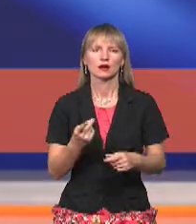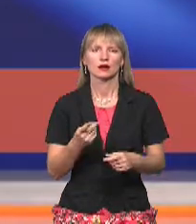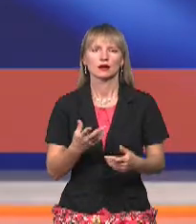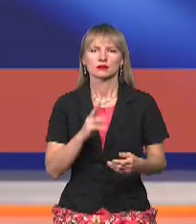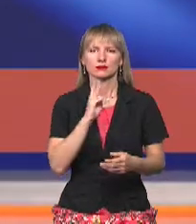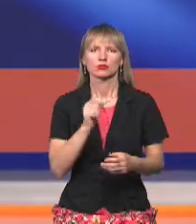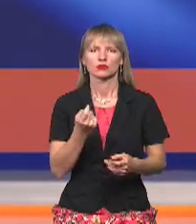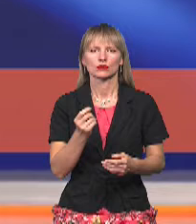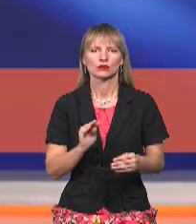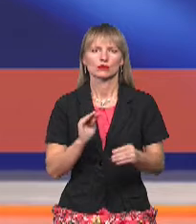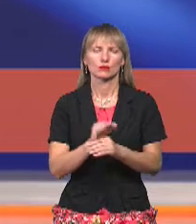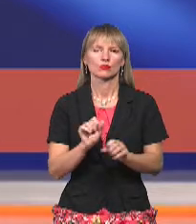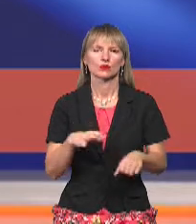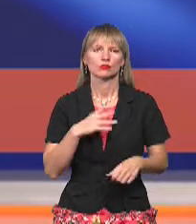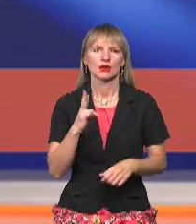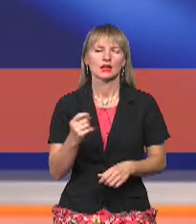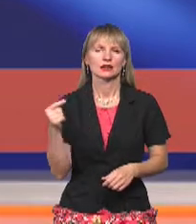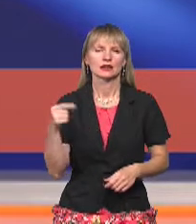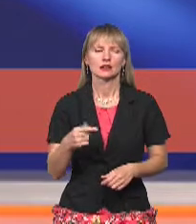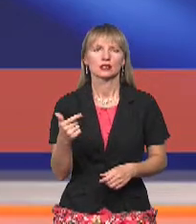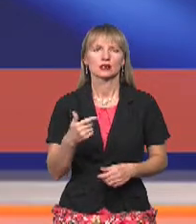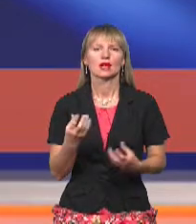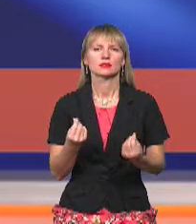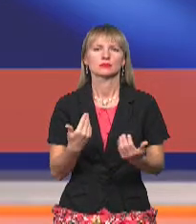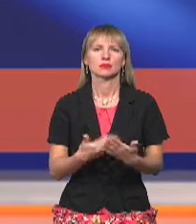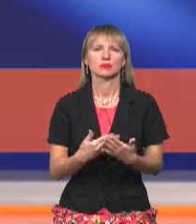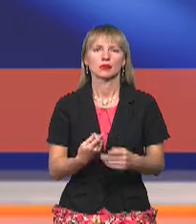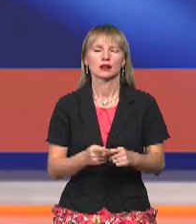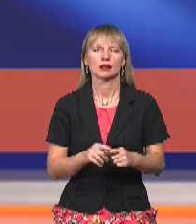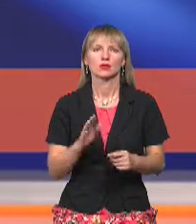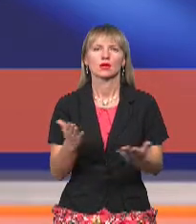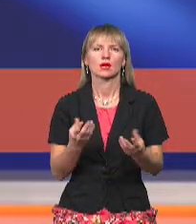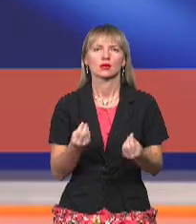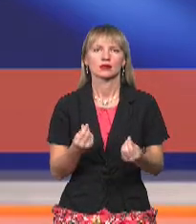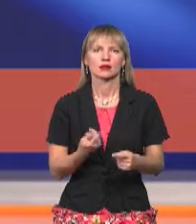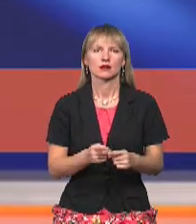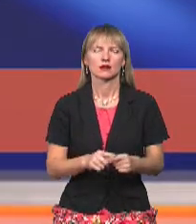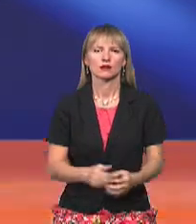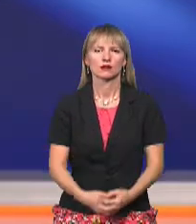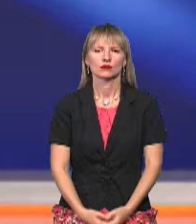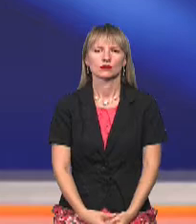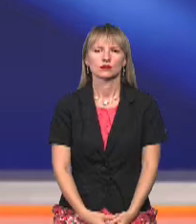Може, на 1000 гривень буде вище. І скільки це буде? Яка це сума?